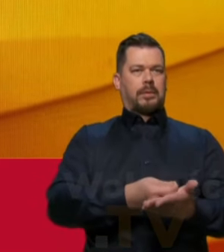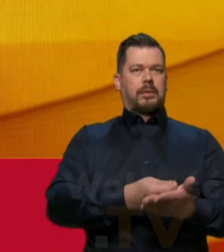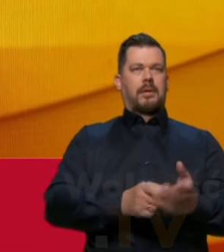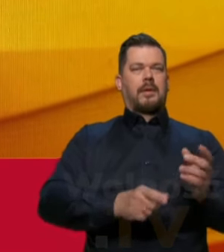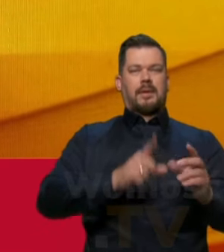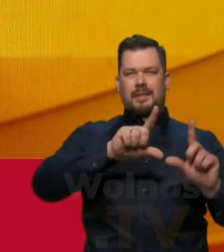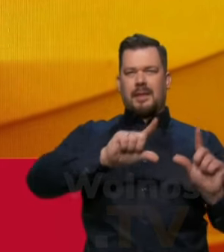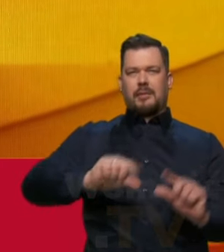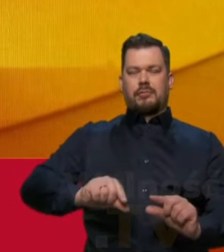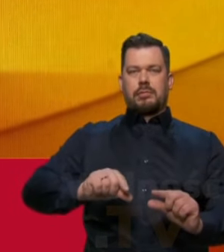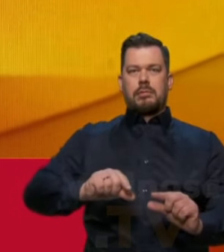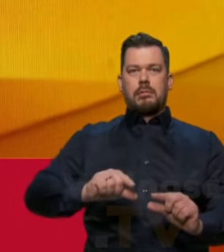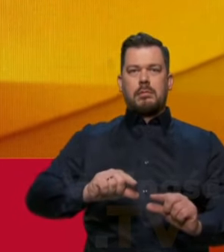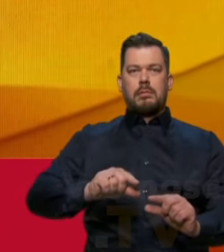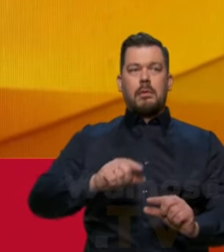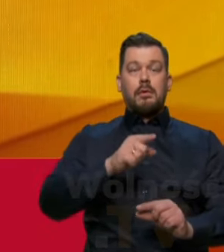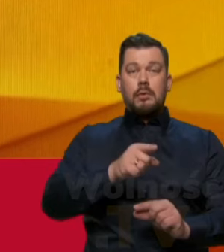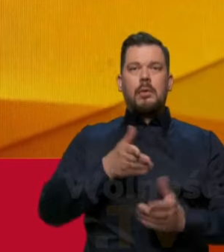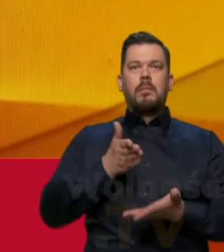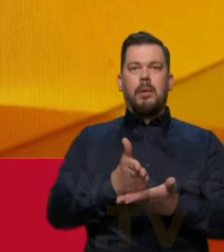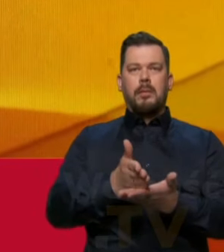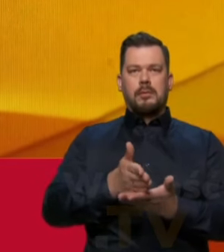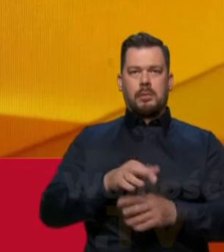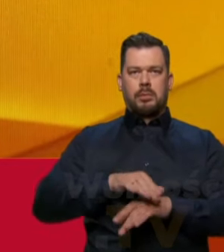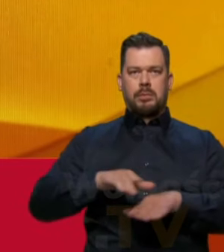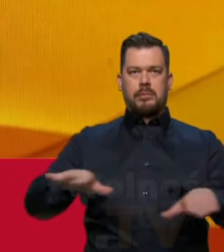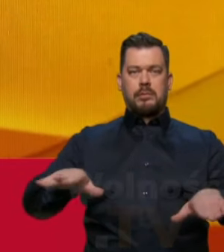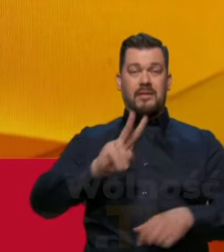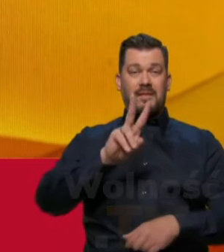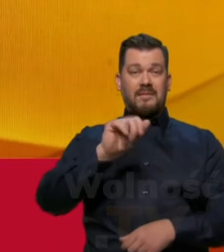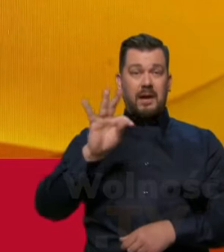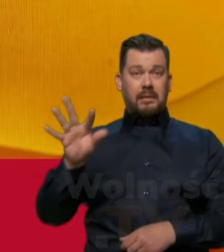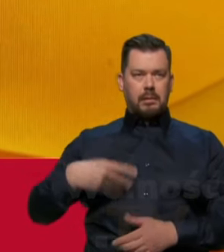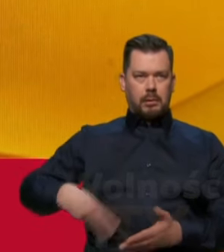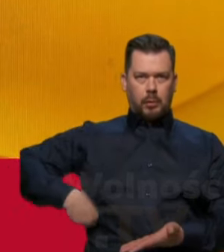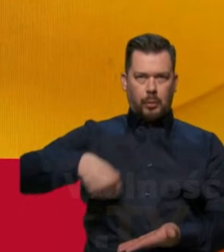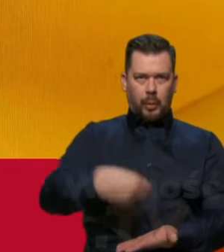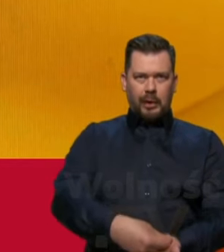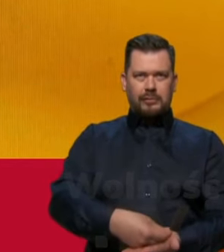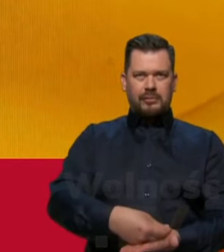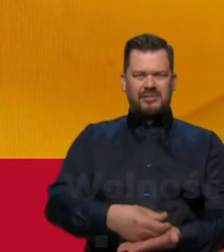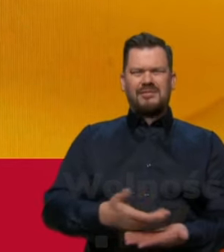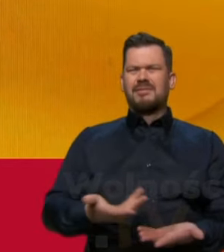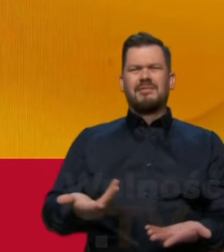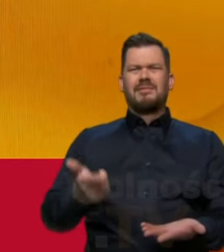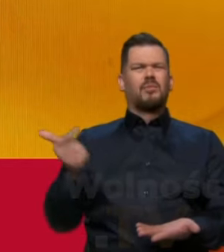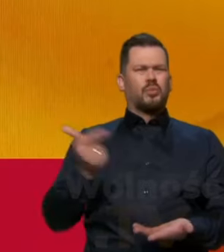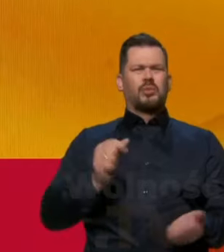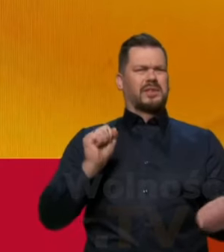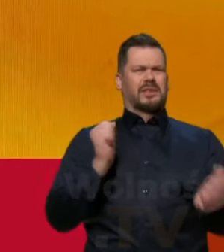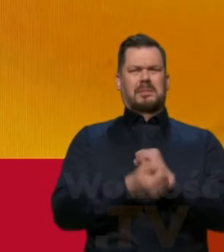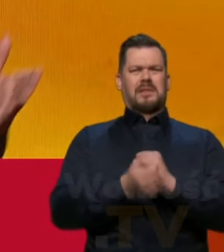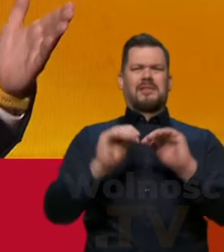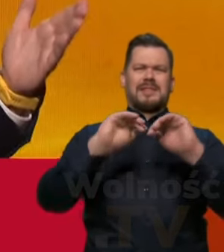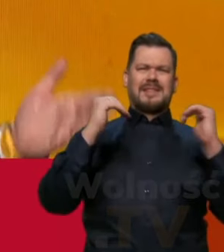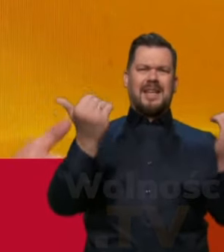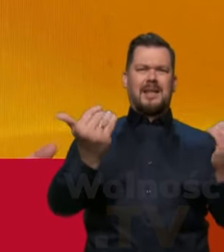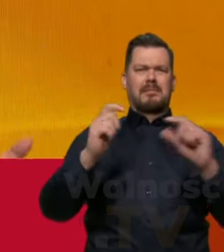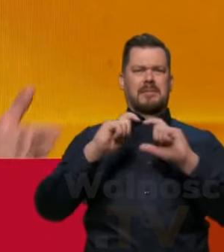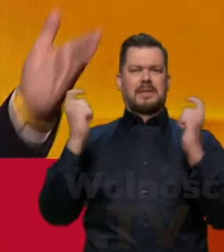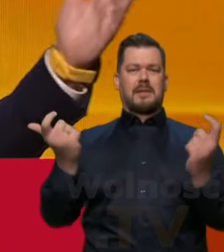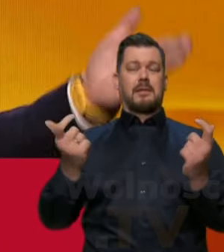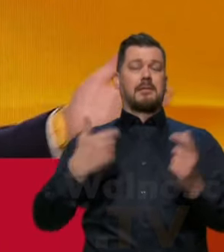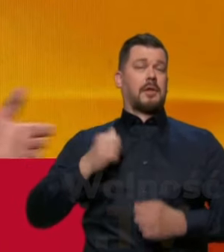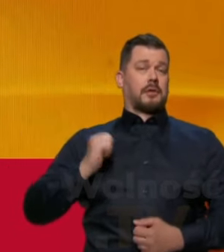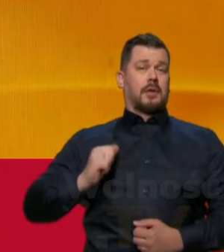wynajem, to okazuje się, że to jest pomoc publiczna, okładane to jest VAT-em. Tutaj trzeba zmian w parlamencie, w senacie i oczywiście czekamy